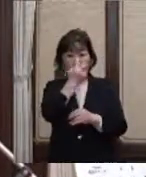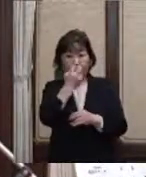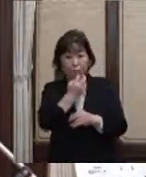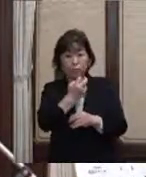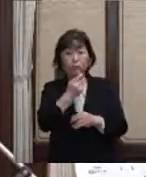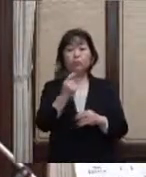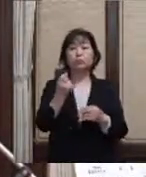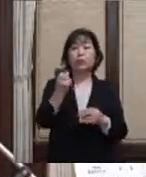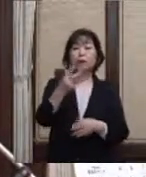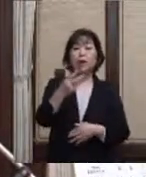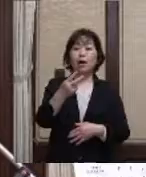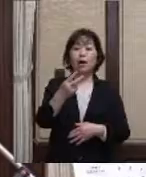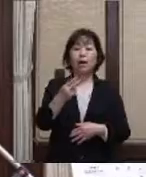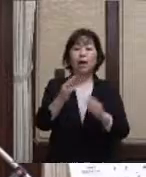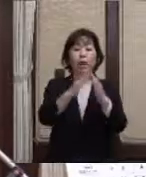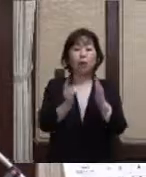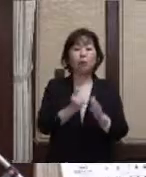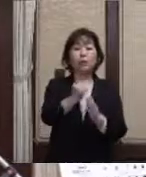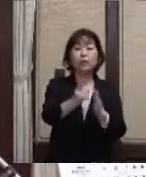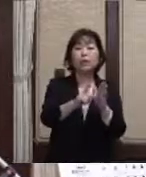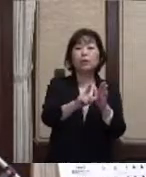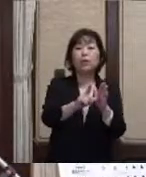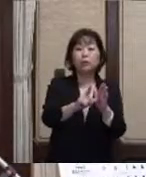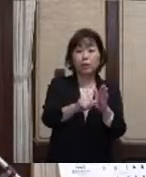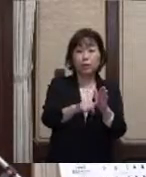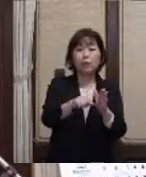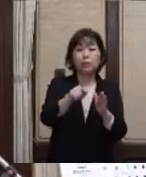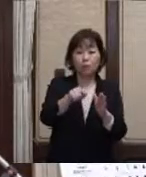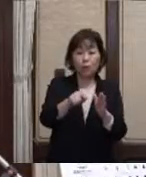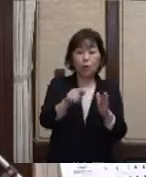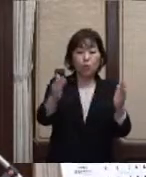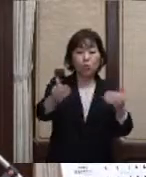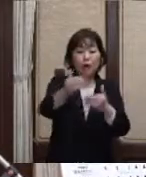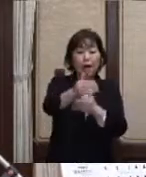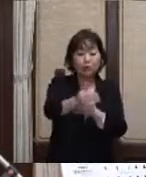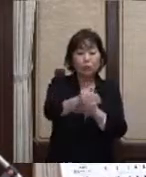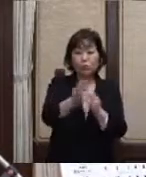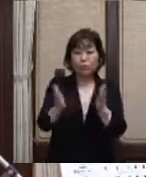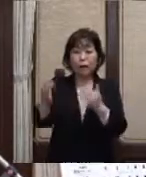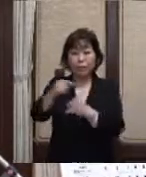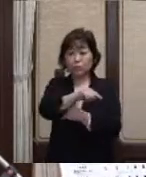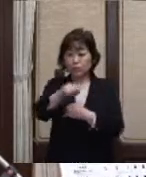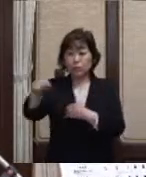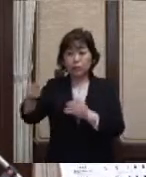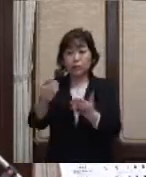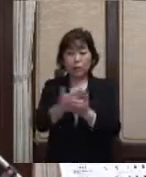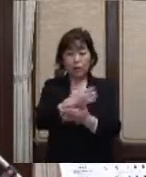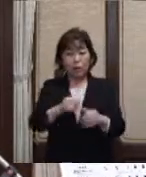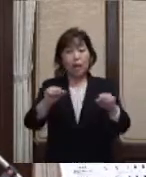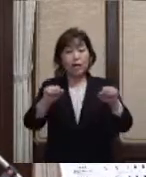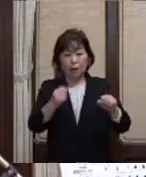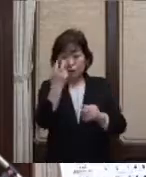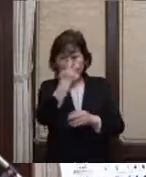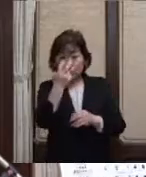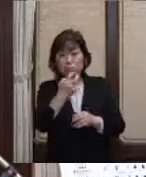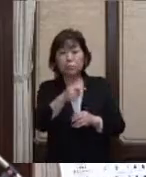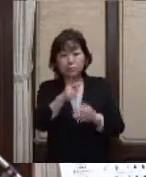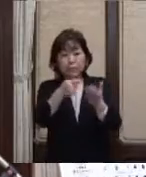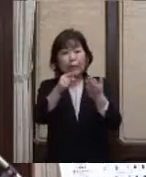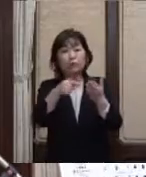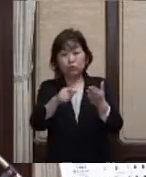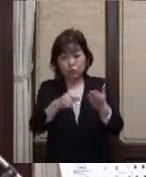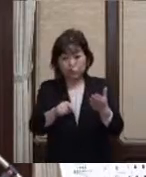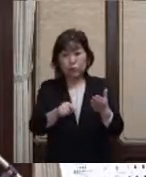施、それから登校してきた時の、クラス単位になると思いますが、健康チェ